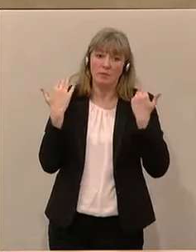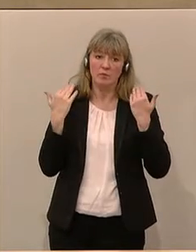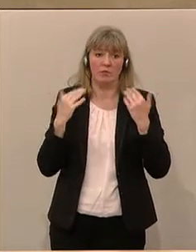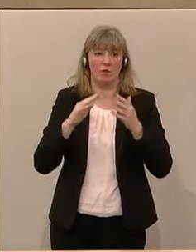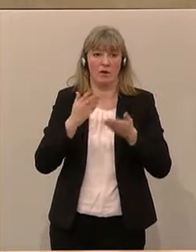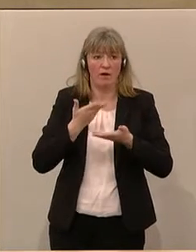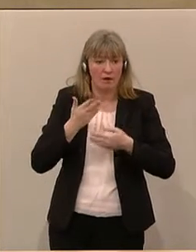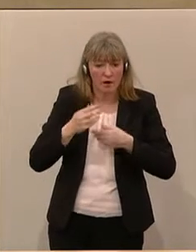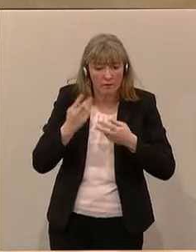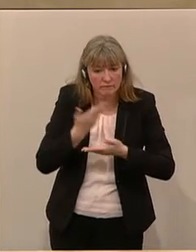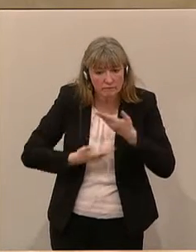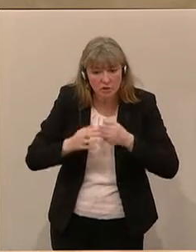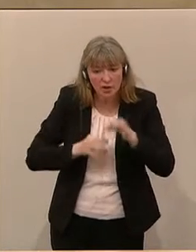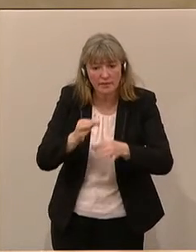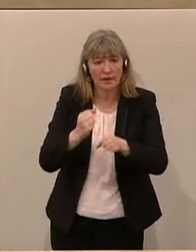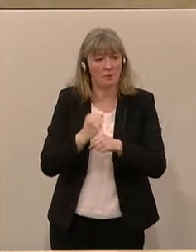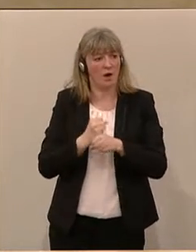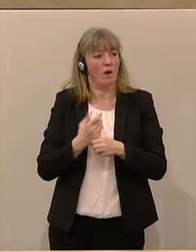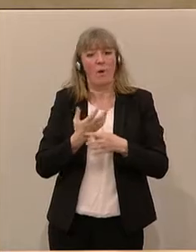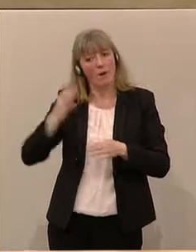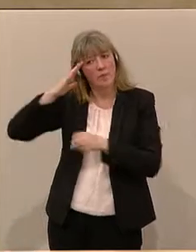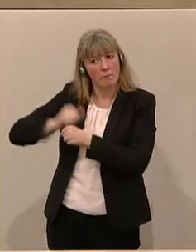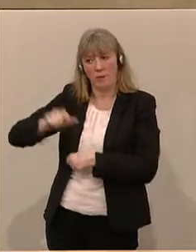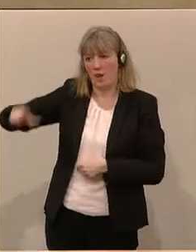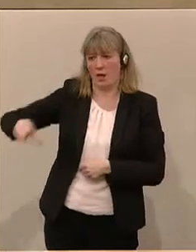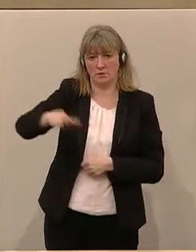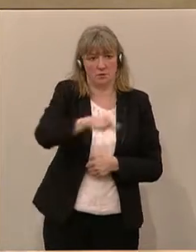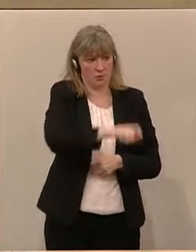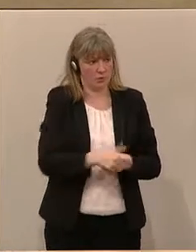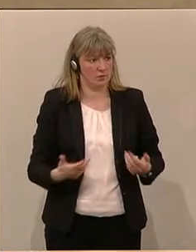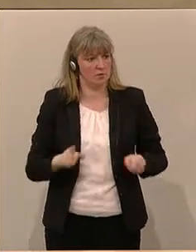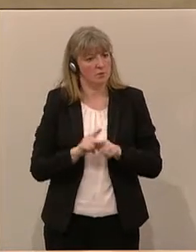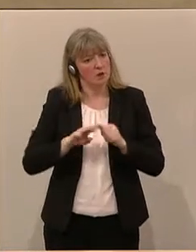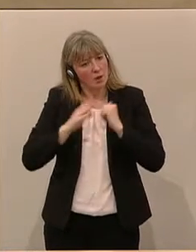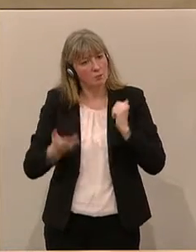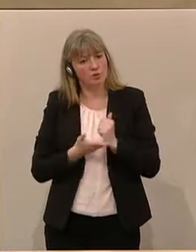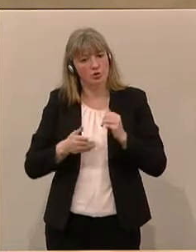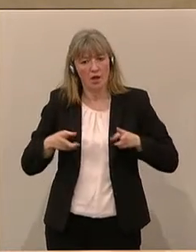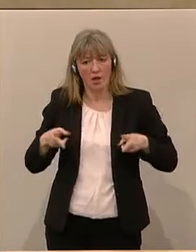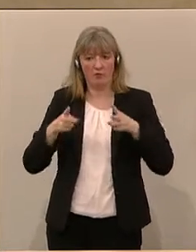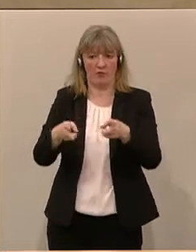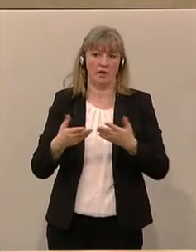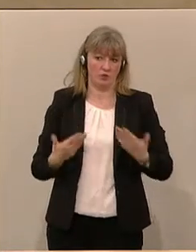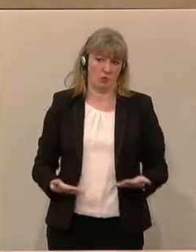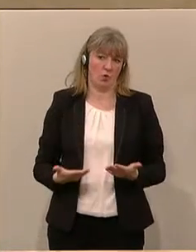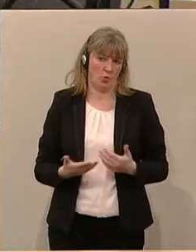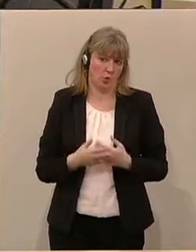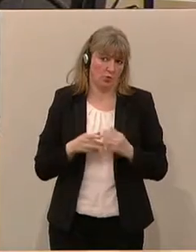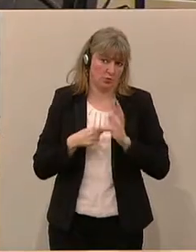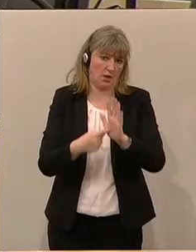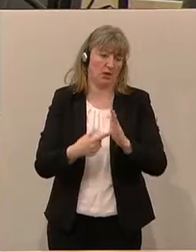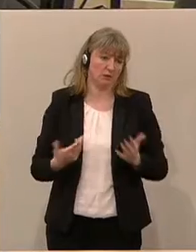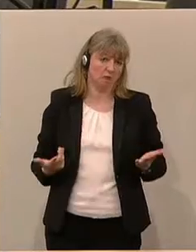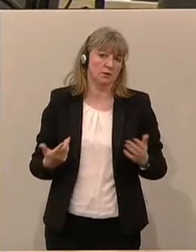einen Budgetpfad, der ohne Belastung für die Bürger geht, so wie der gesamte Budgetpfad dieser Regierung sich letztendlich darstellt, wo